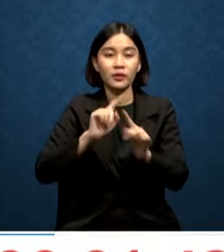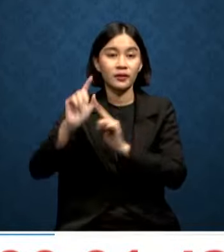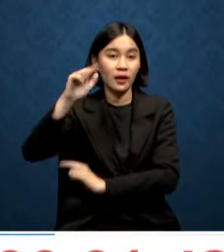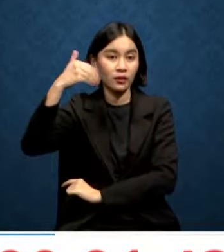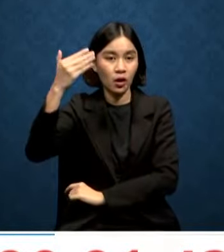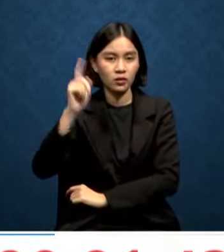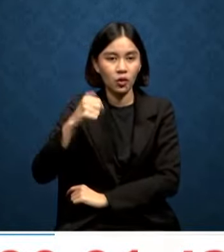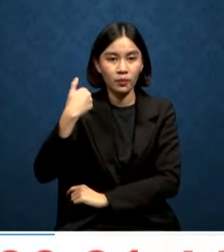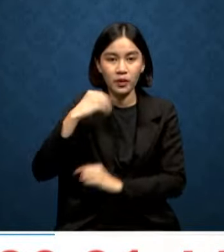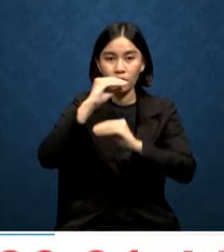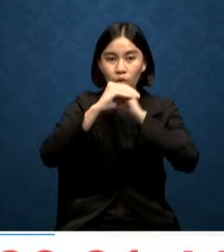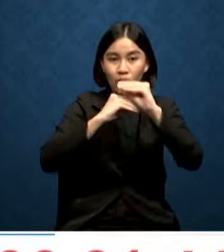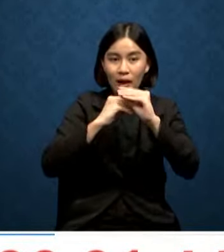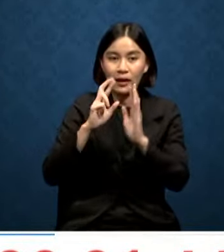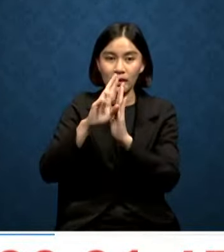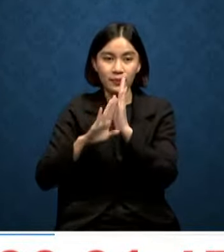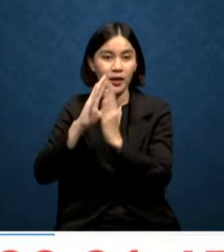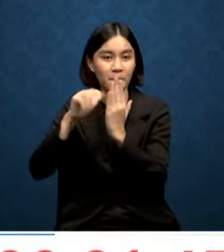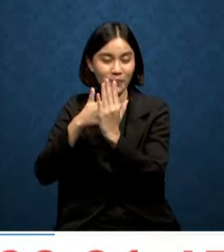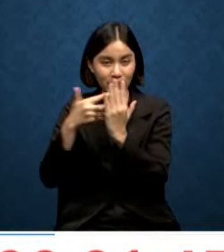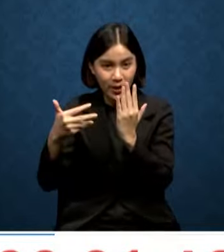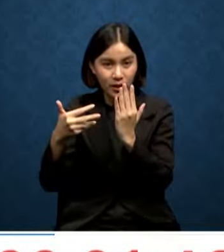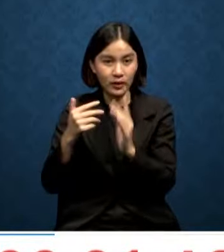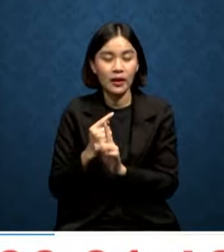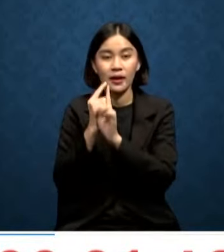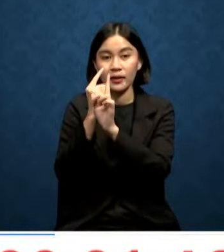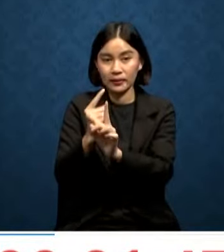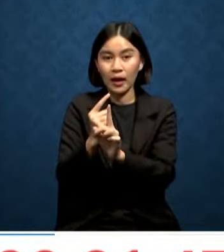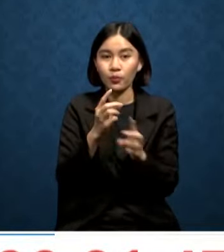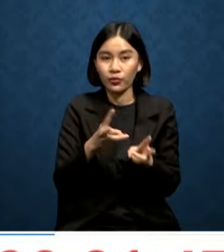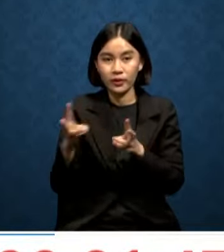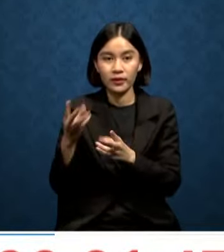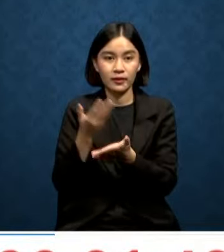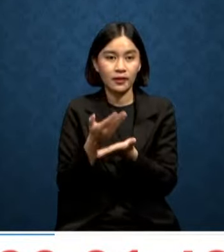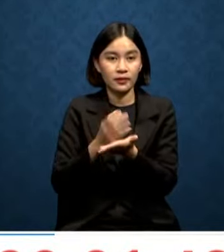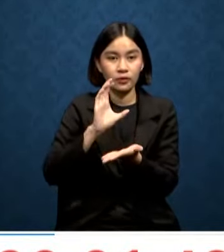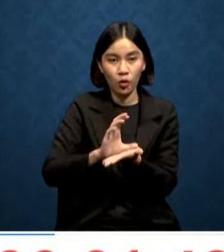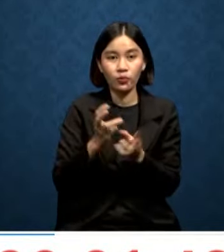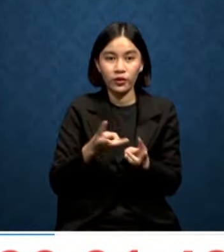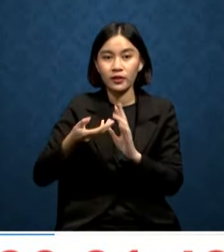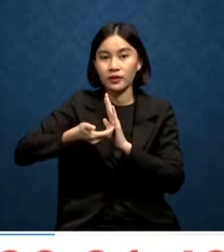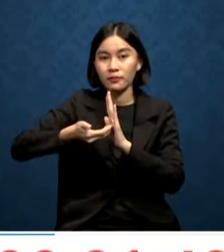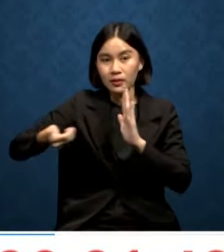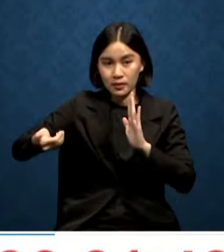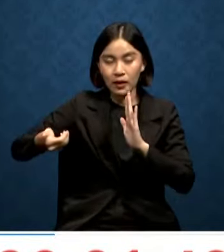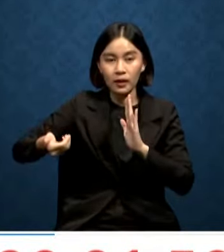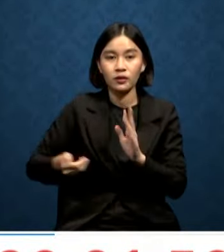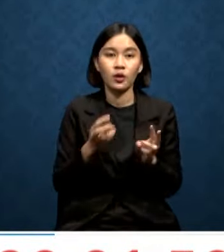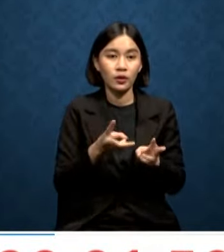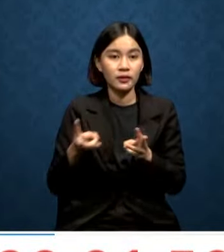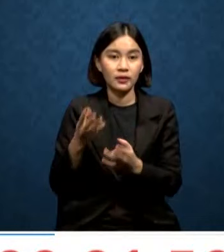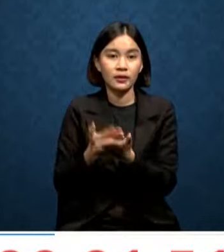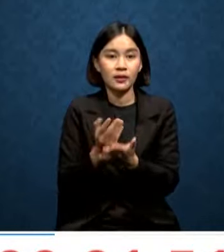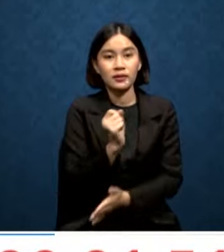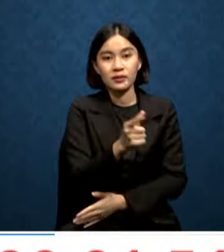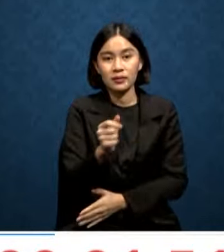ต้องมีโครงการต้องมีระเบียบแบบแผนเป็นไปตามกรอบของวิธีการงบประมาณและวิธีการเบิกจ่ายวิธีการใช้จ่ายของ